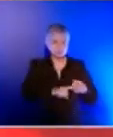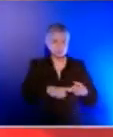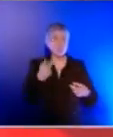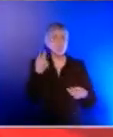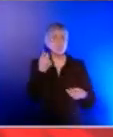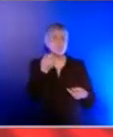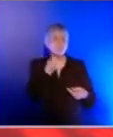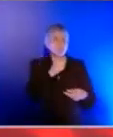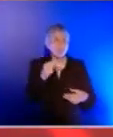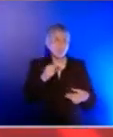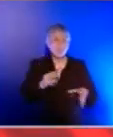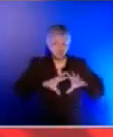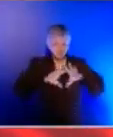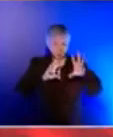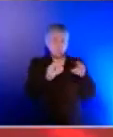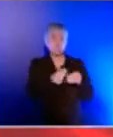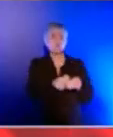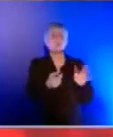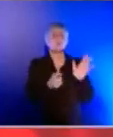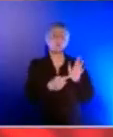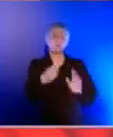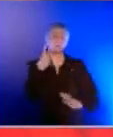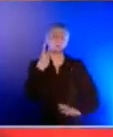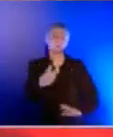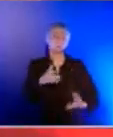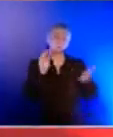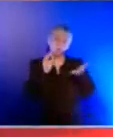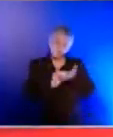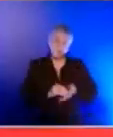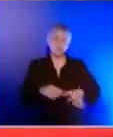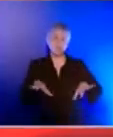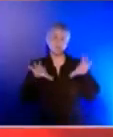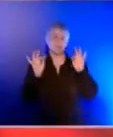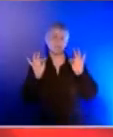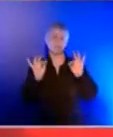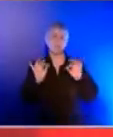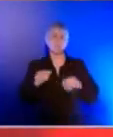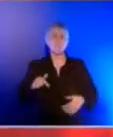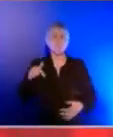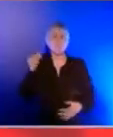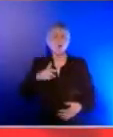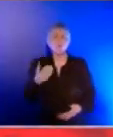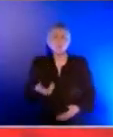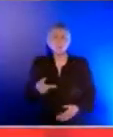Ωστόσο, στην Ελλάδα, αντί η Νέα Δημοκρατία να αξιοποιήσει αυτές τις αντικειμενικές δυνατότητες,